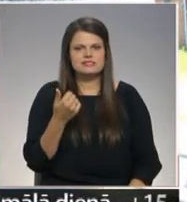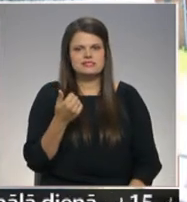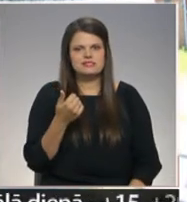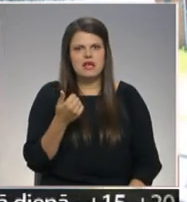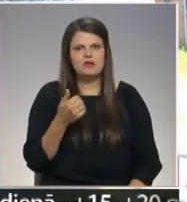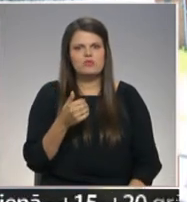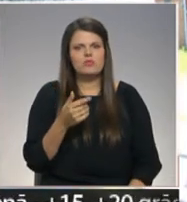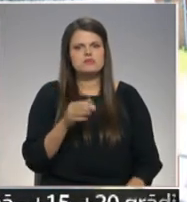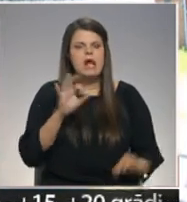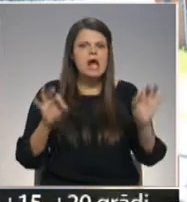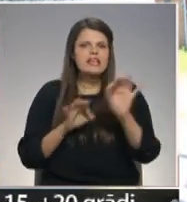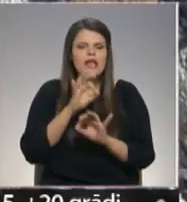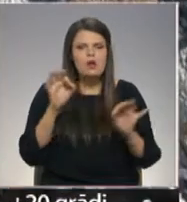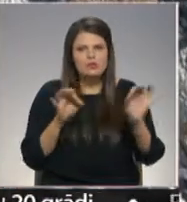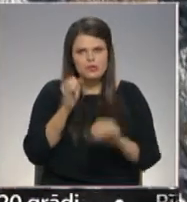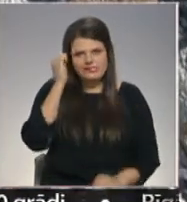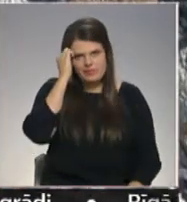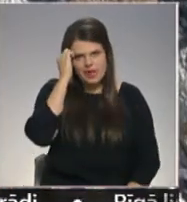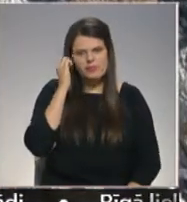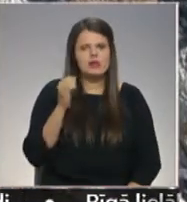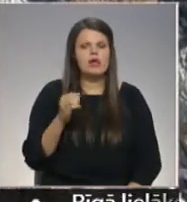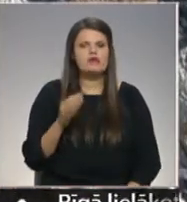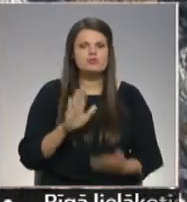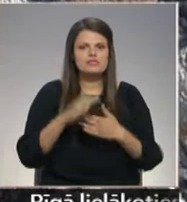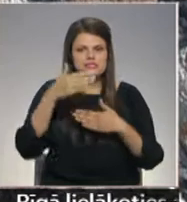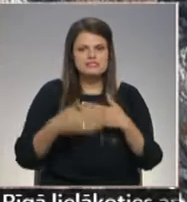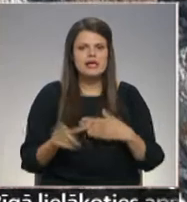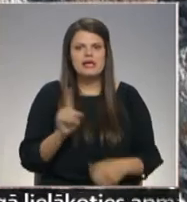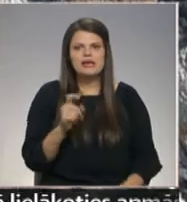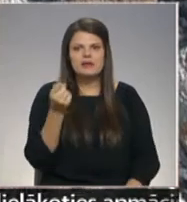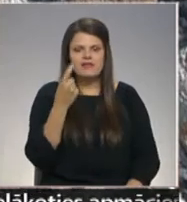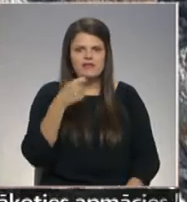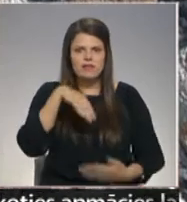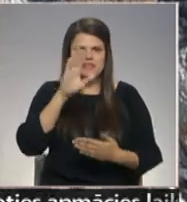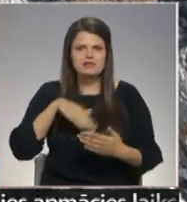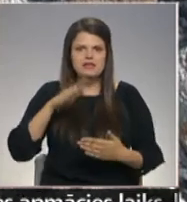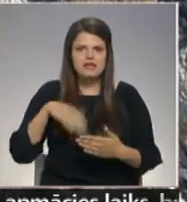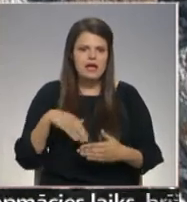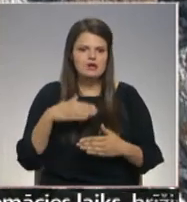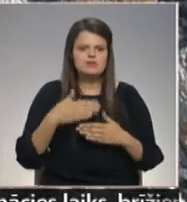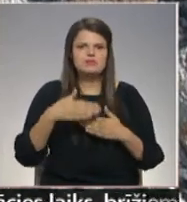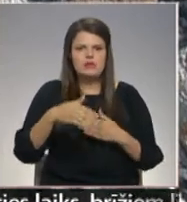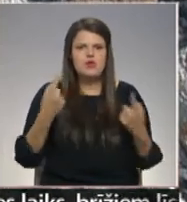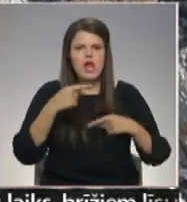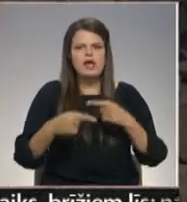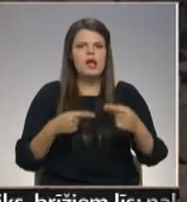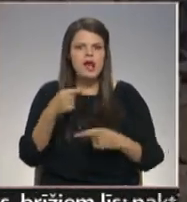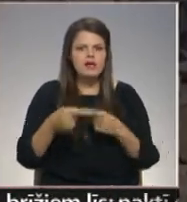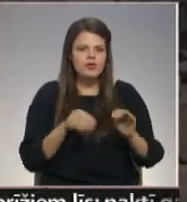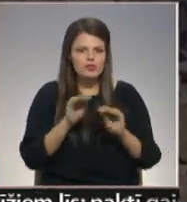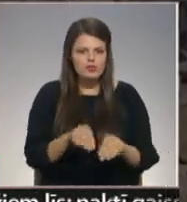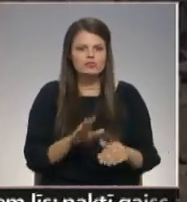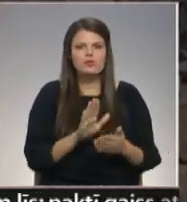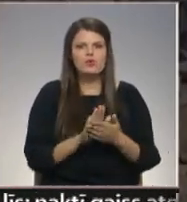senos arhitektūras pieminekļus. Uz sienām ir 11 krosojuma slāņi laika gaitā uzlikti,